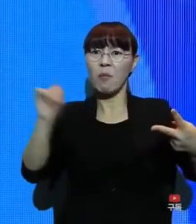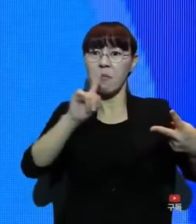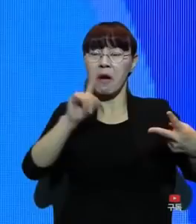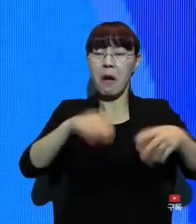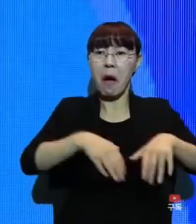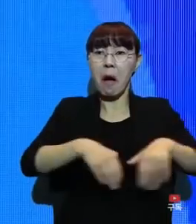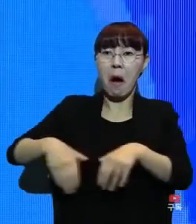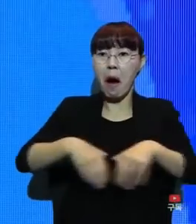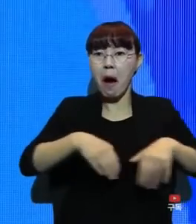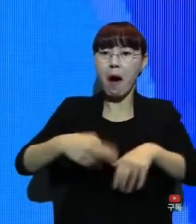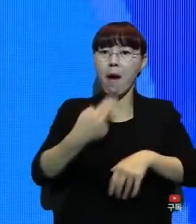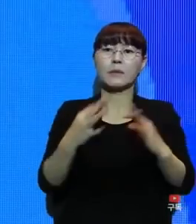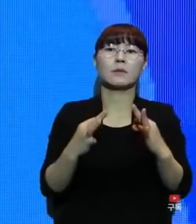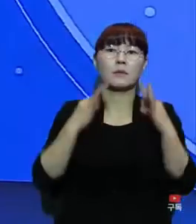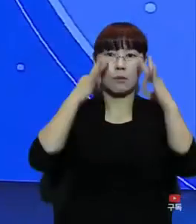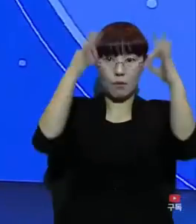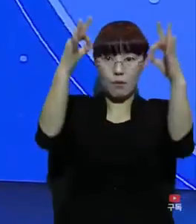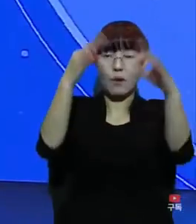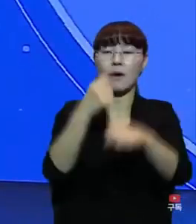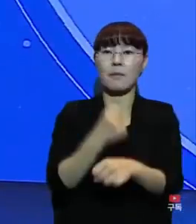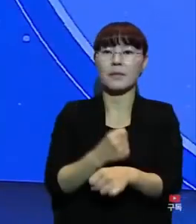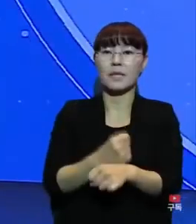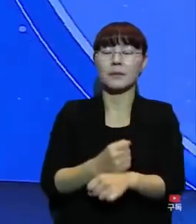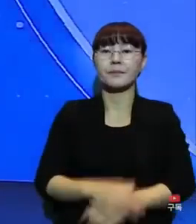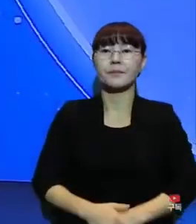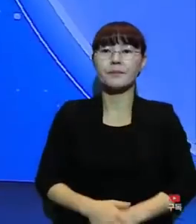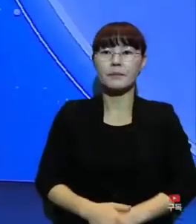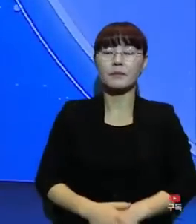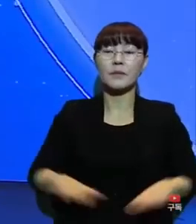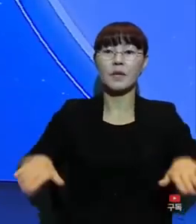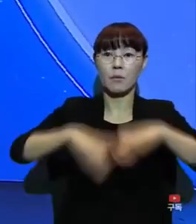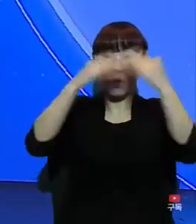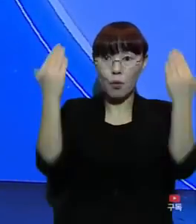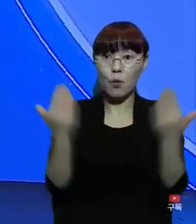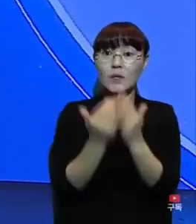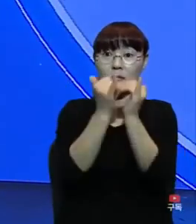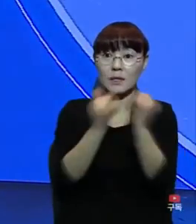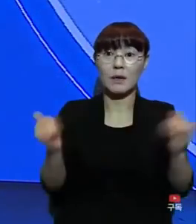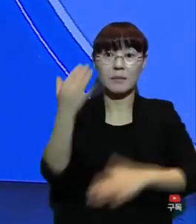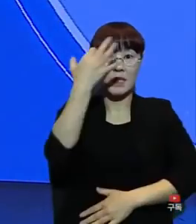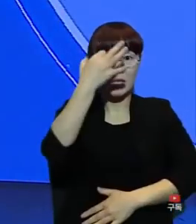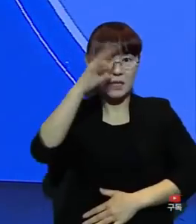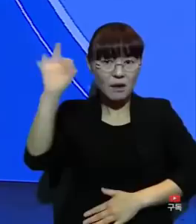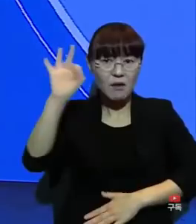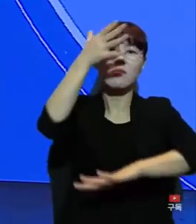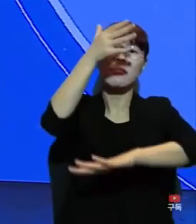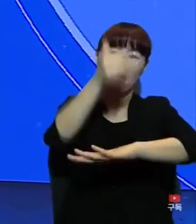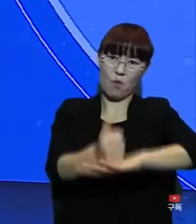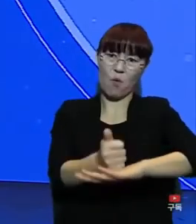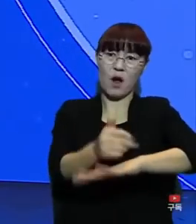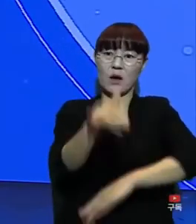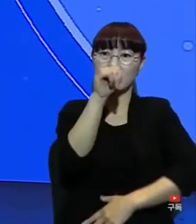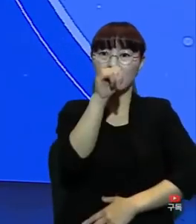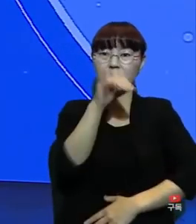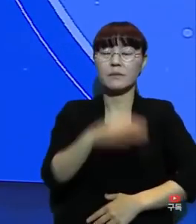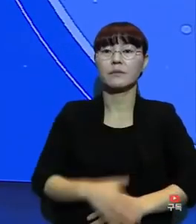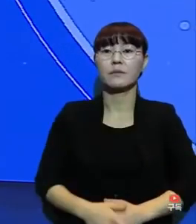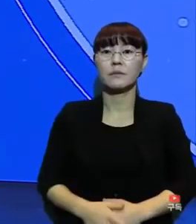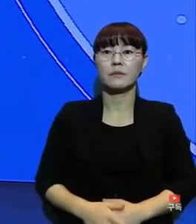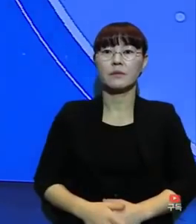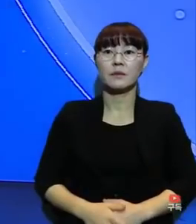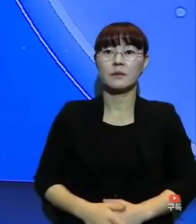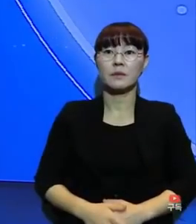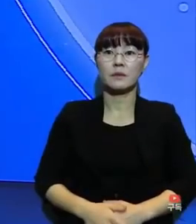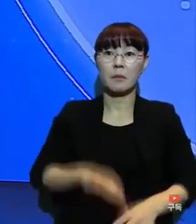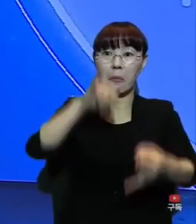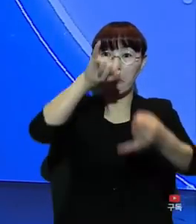않고 최선을 다했습니다 그래서 모두가 인정하는 성과를 했습니다 지키지